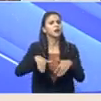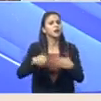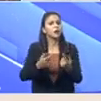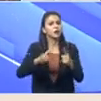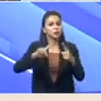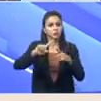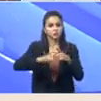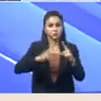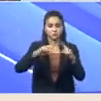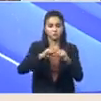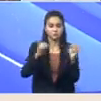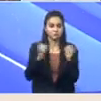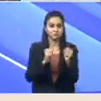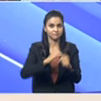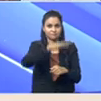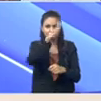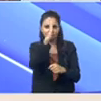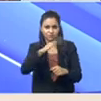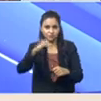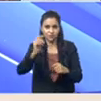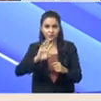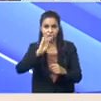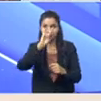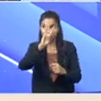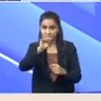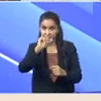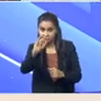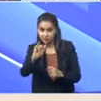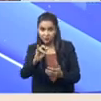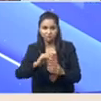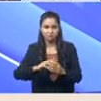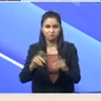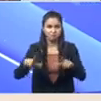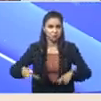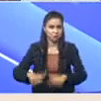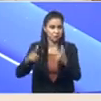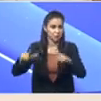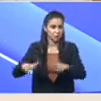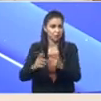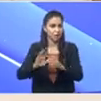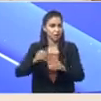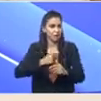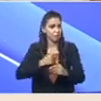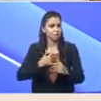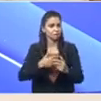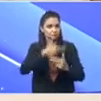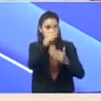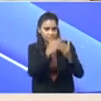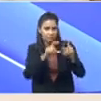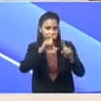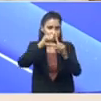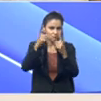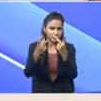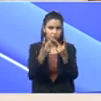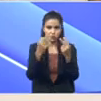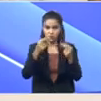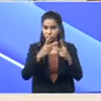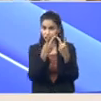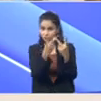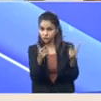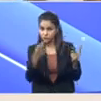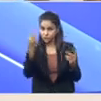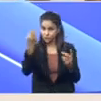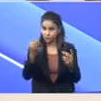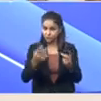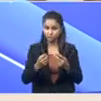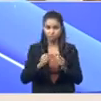की वादियों से लेकर छत्तीसगढ़ के जंगलों तक हमारी कला और संस्कृति नए नए रंग